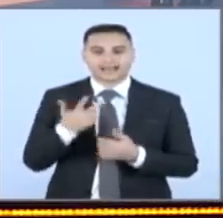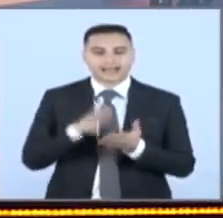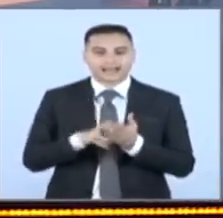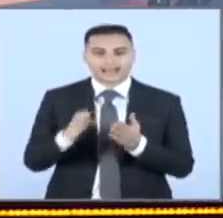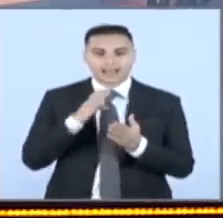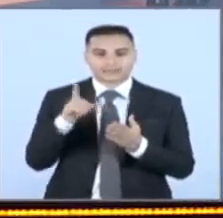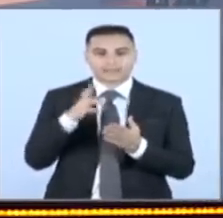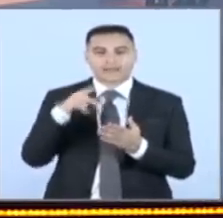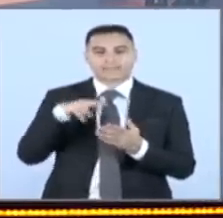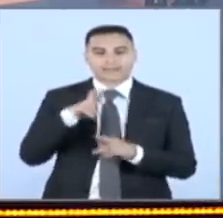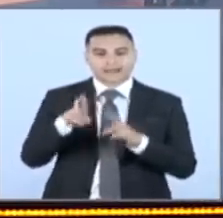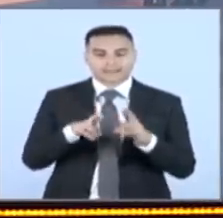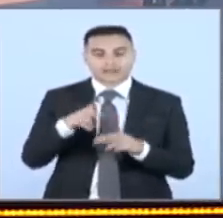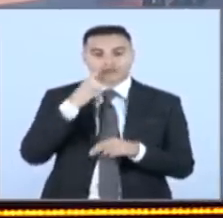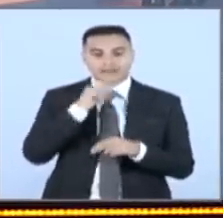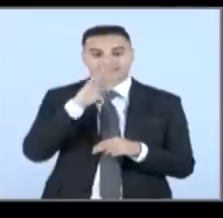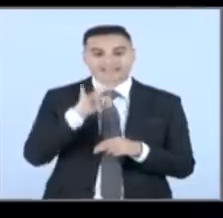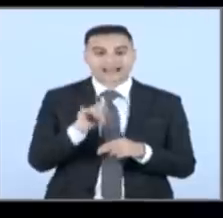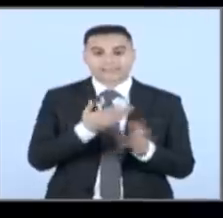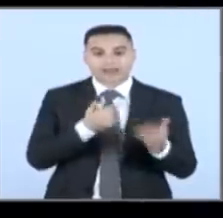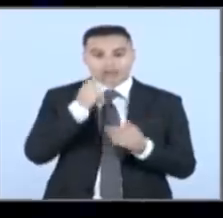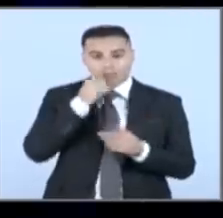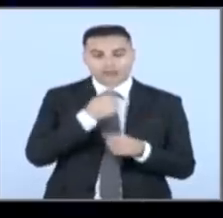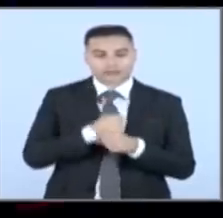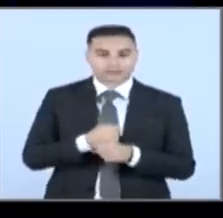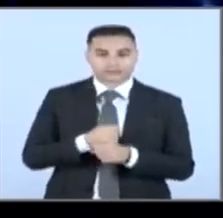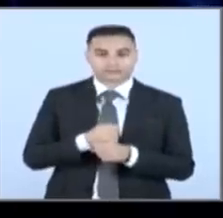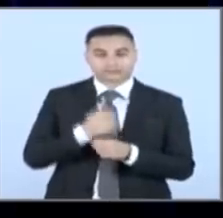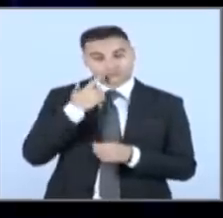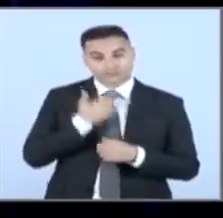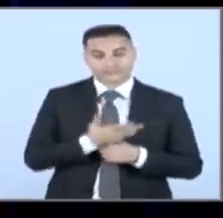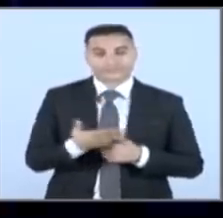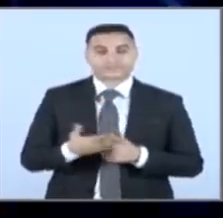ثلاث إجابات صح من 8. سليم عايزين آسر ينضم لينا،